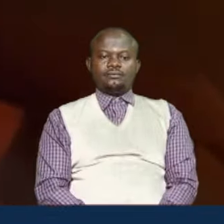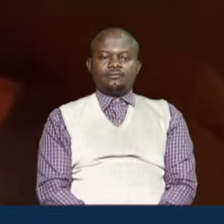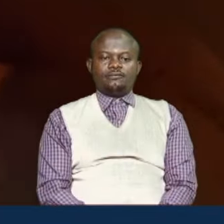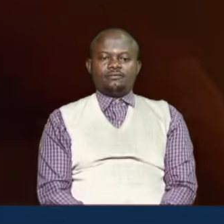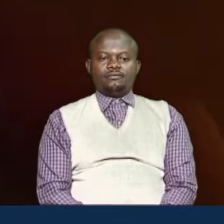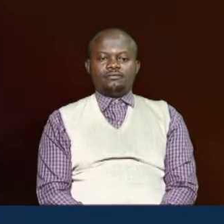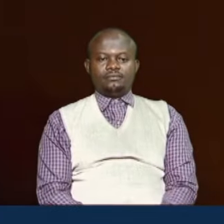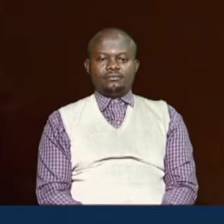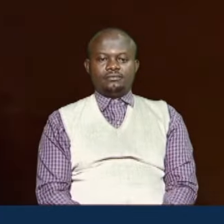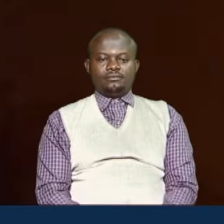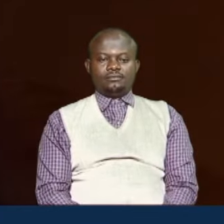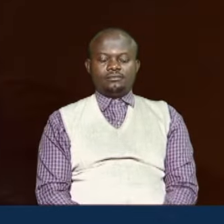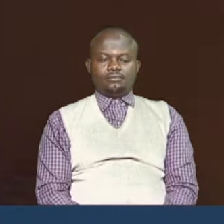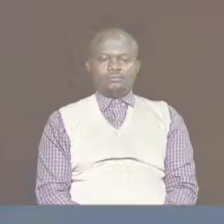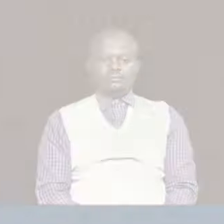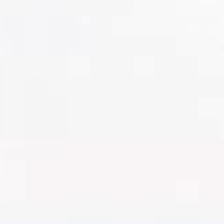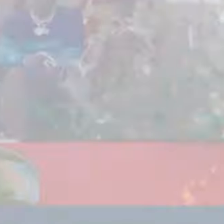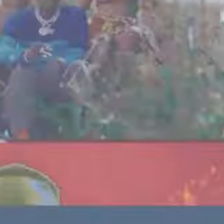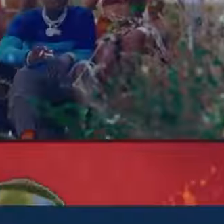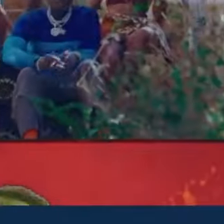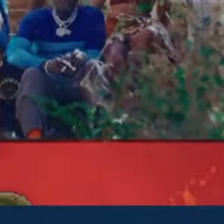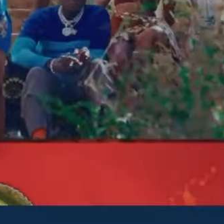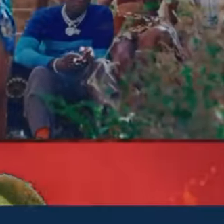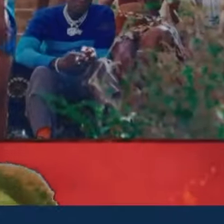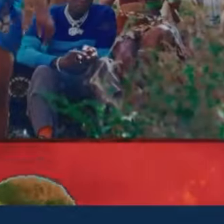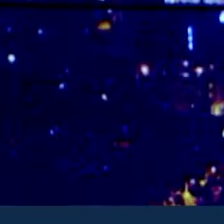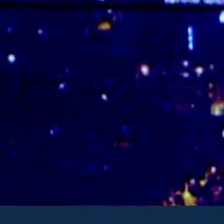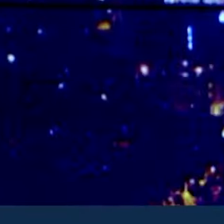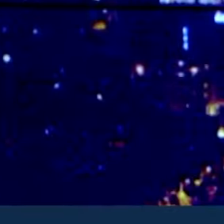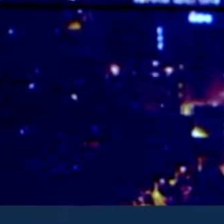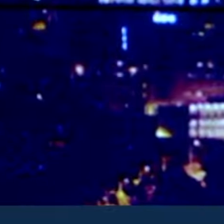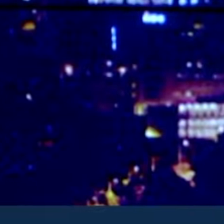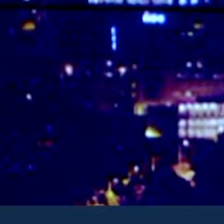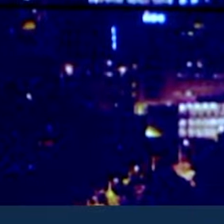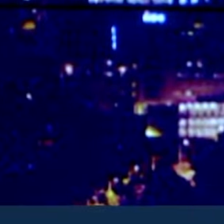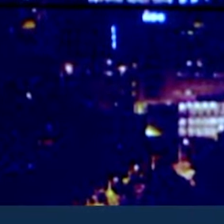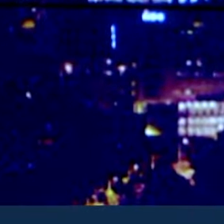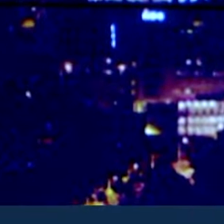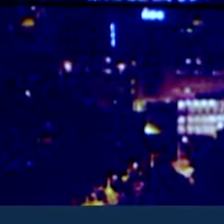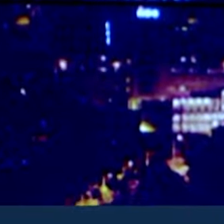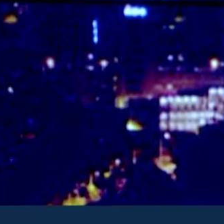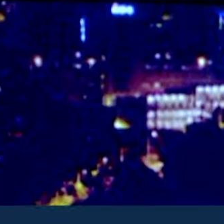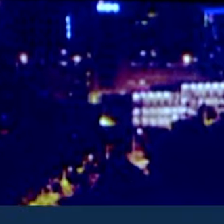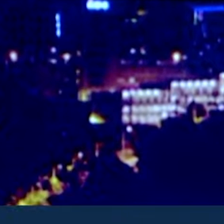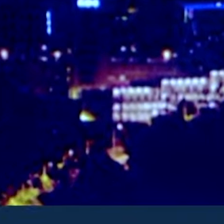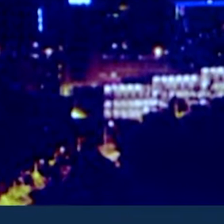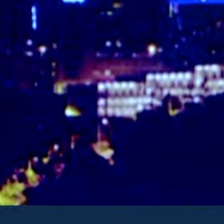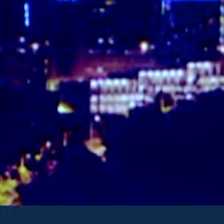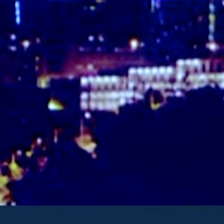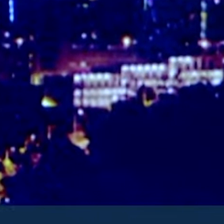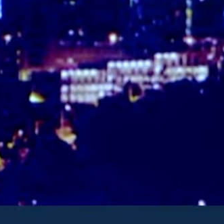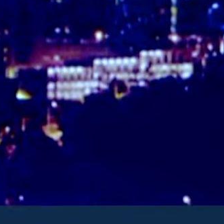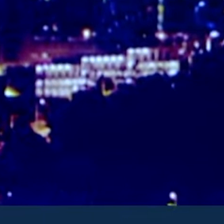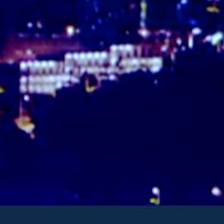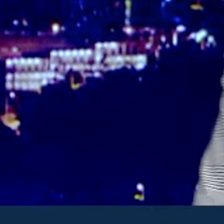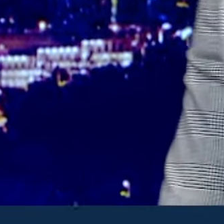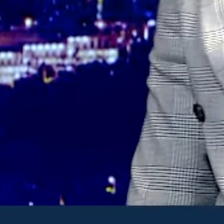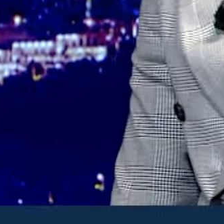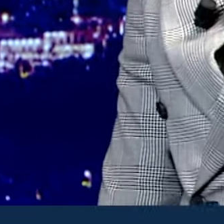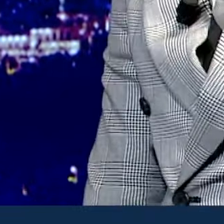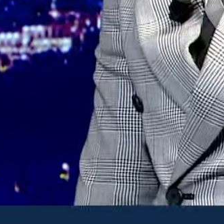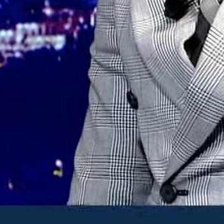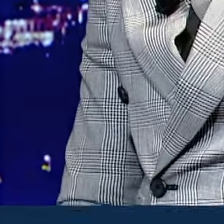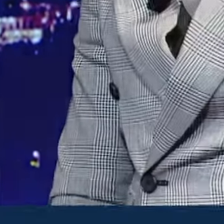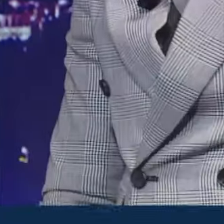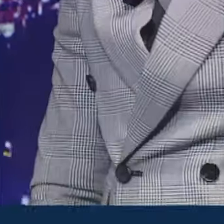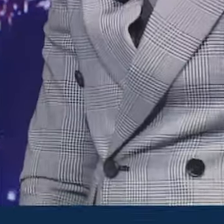Shimimana mu karere ka Rusizi. Amubonye ni Davis D. Ubezute. Meza neza cyane. Ihaze cyane